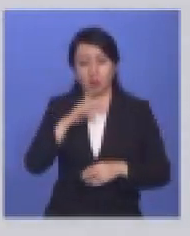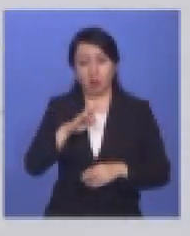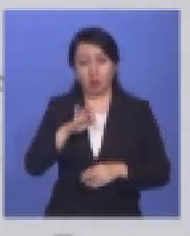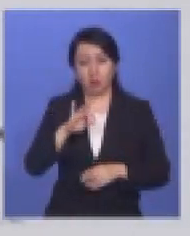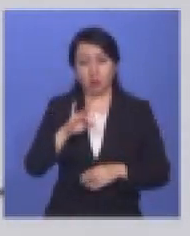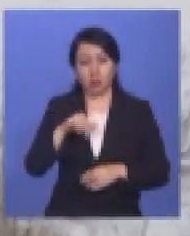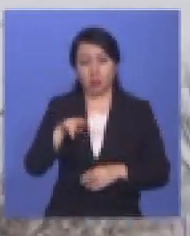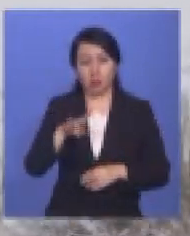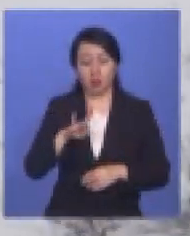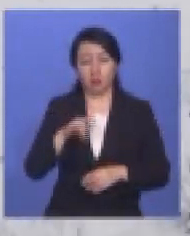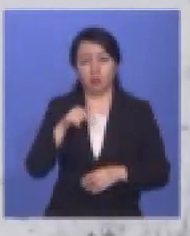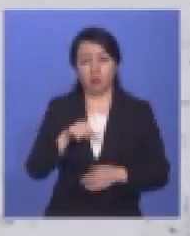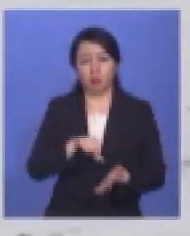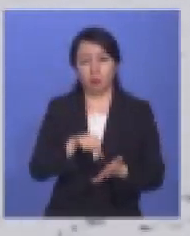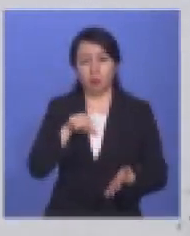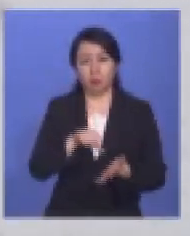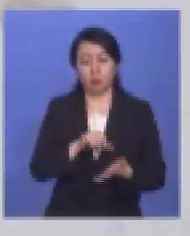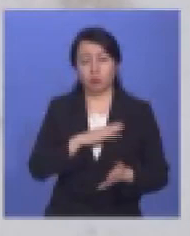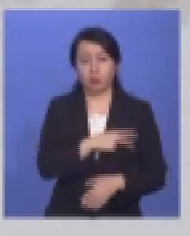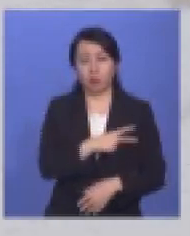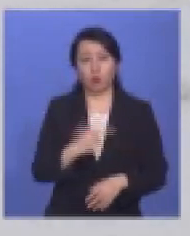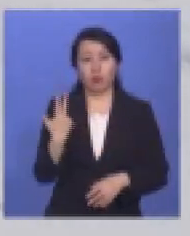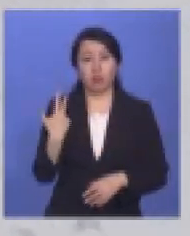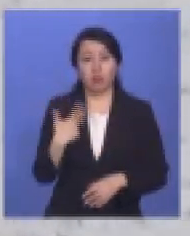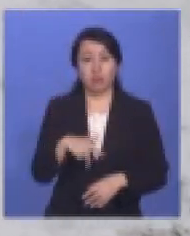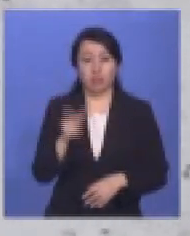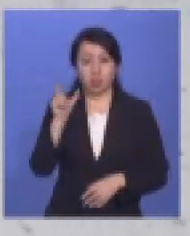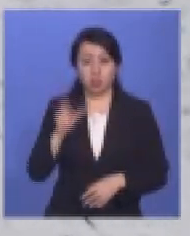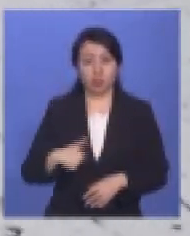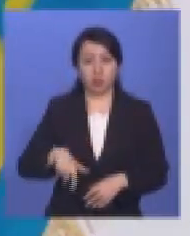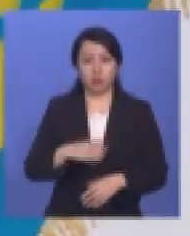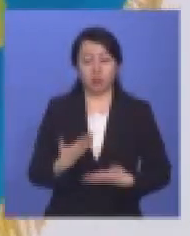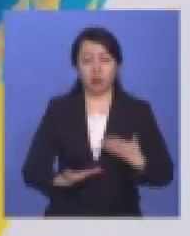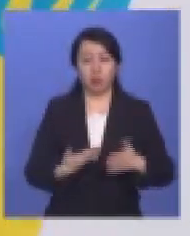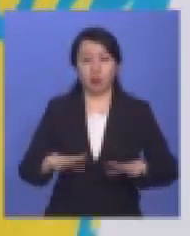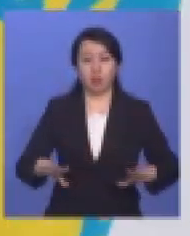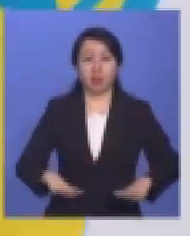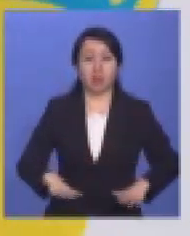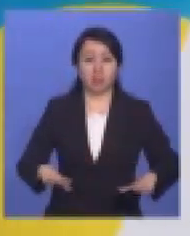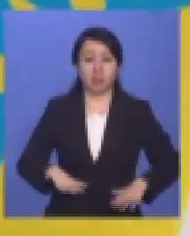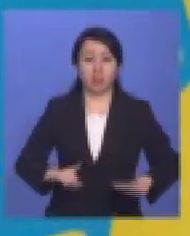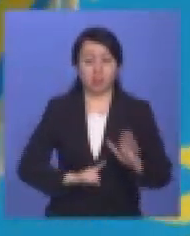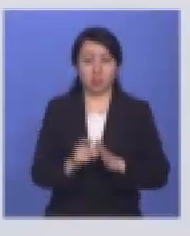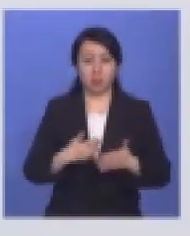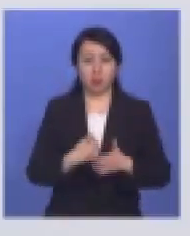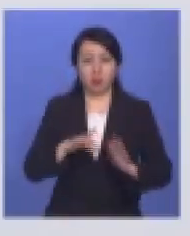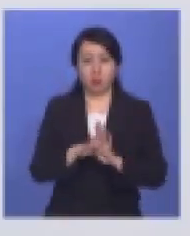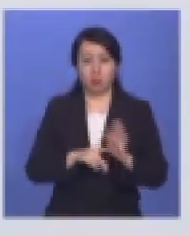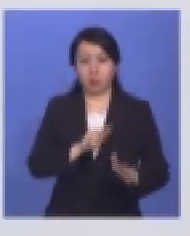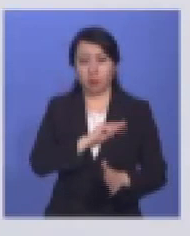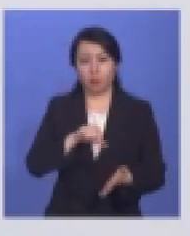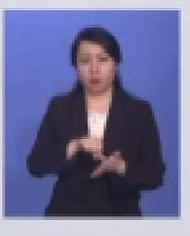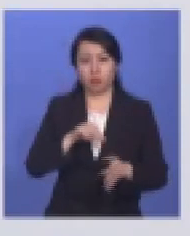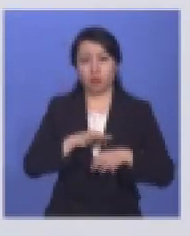Налары Деструйге Жол». В нем приняли участие порядка 30 человек. Все они проехались на лошадях. С начала предвыборной агитации